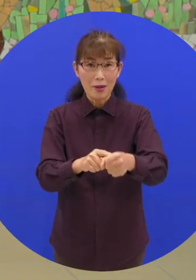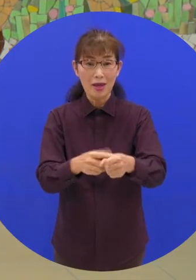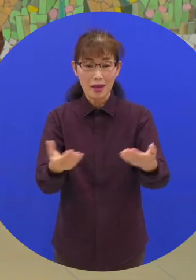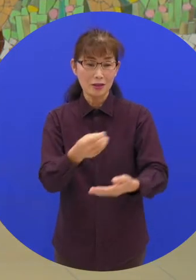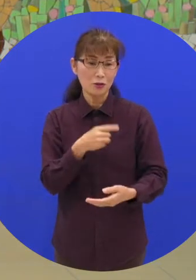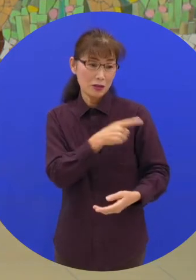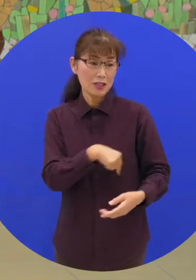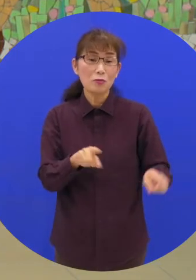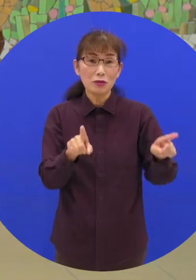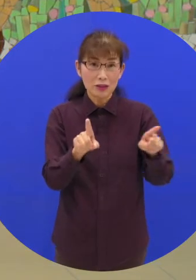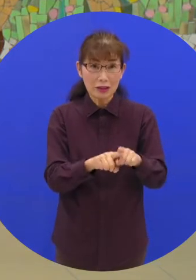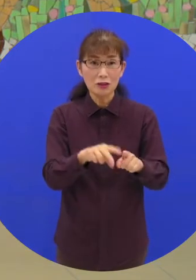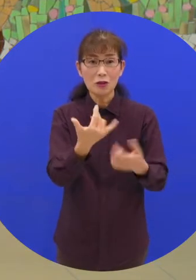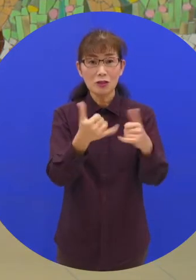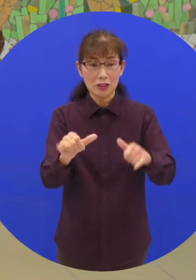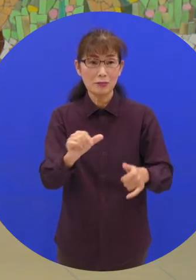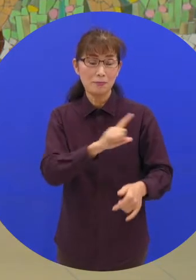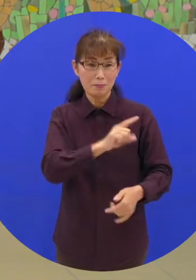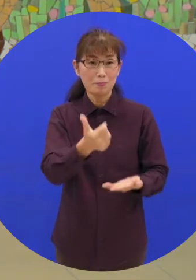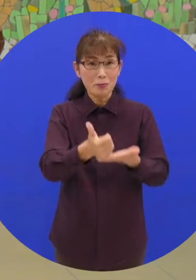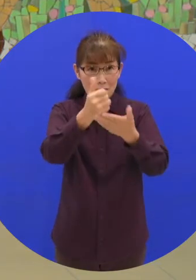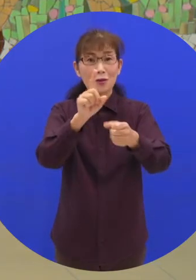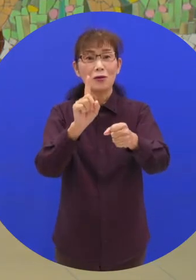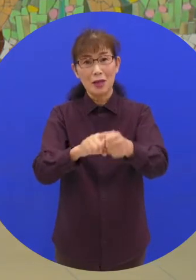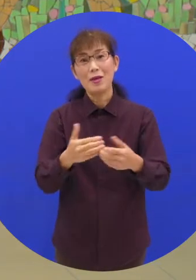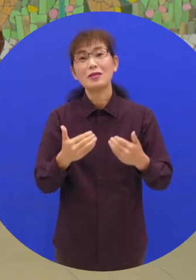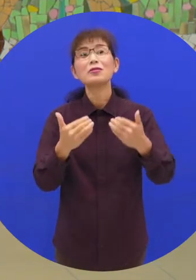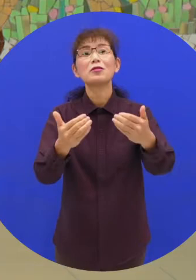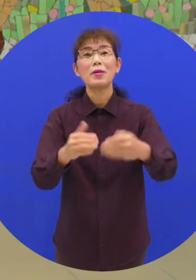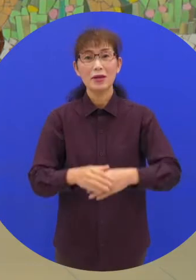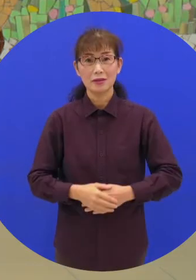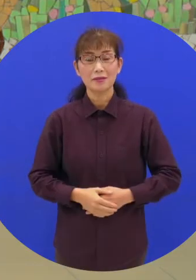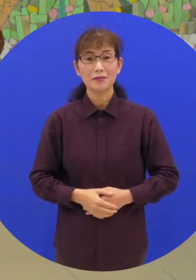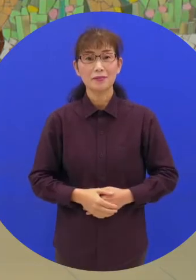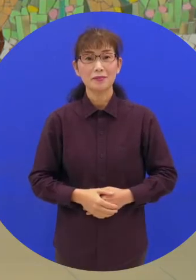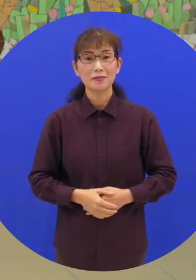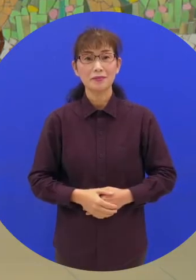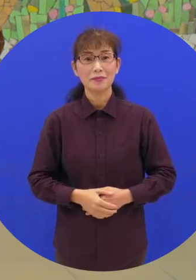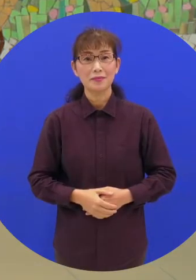員一丸となって市民第一主義で取り組みを進めていきます。